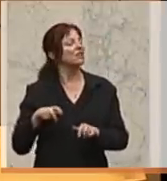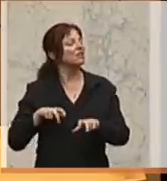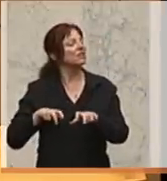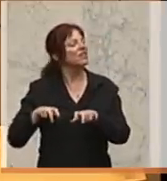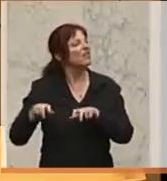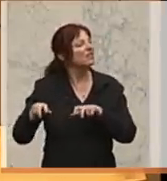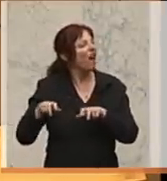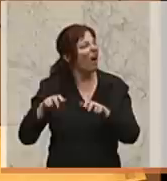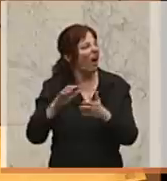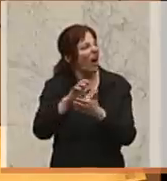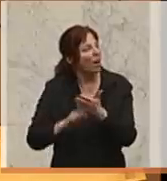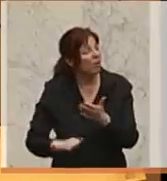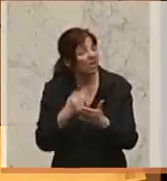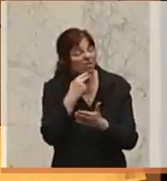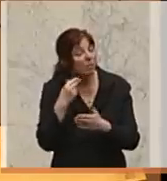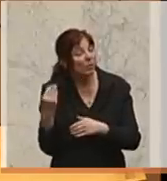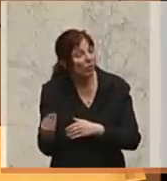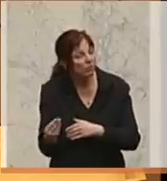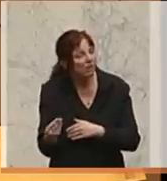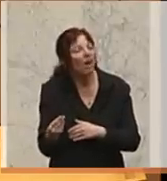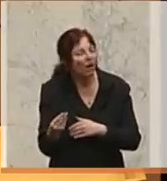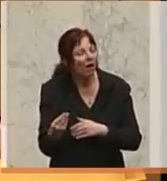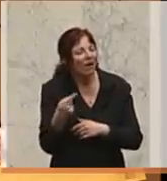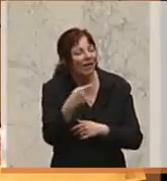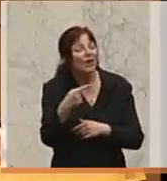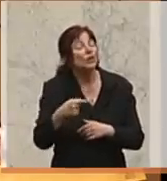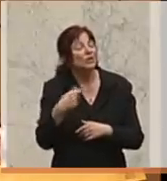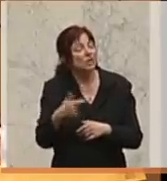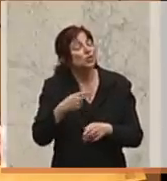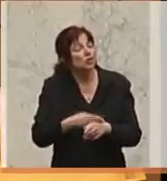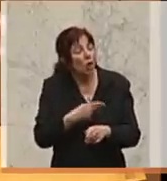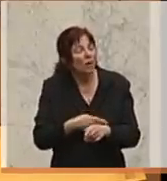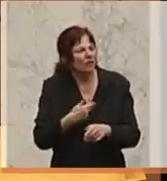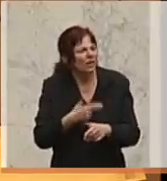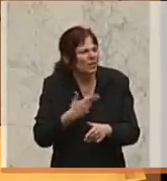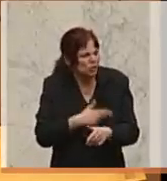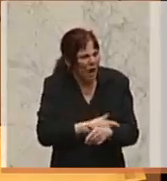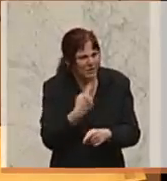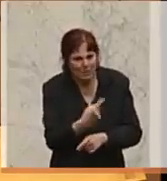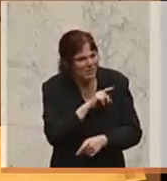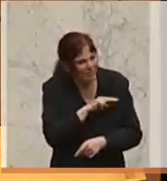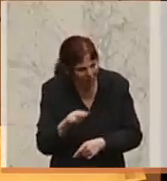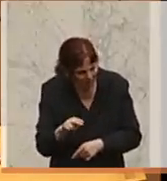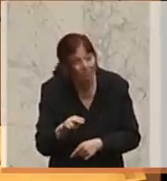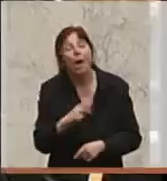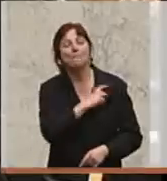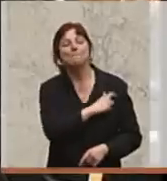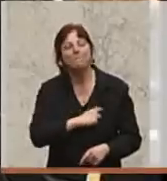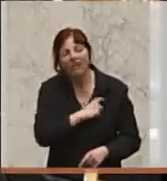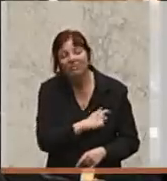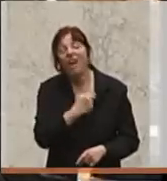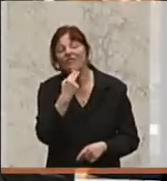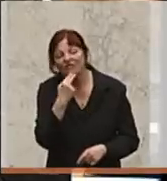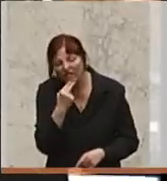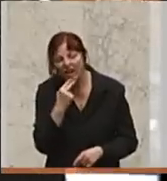gewährt, sondern der wird dann der Partei gewährt, die da am Ruder ist und dann entsprechend hier gemacht. Ja, das ist jetzt das, was natürlich niemandem